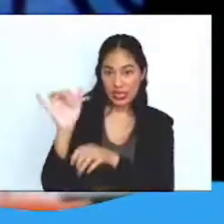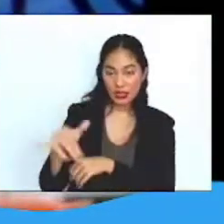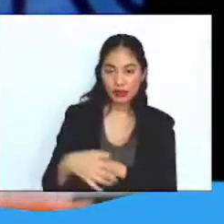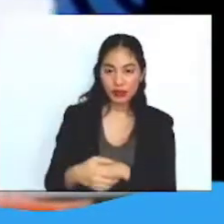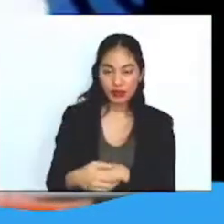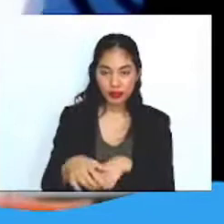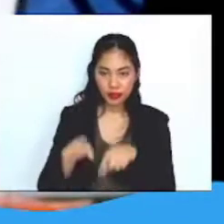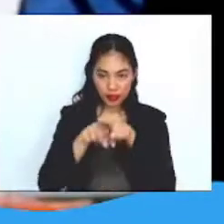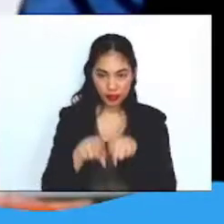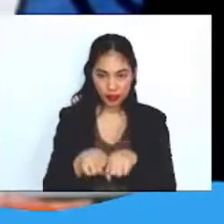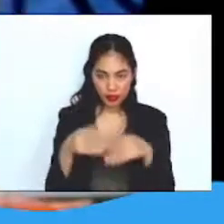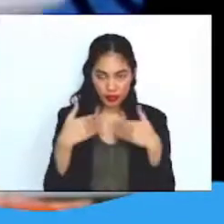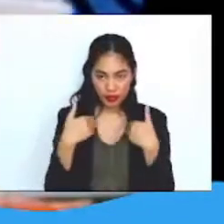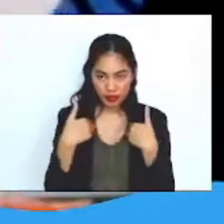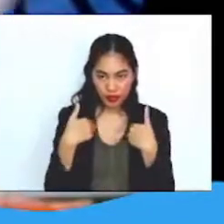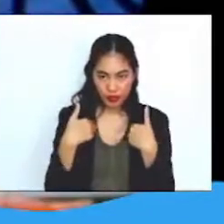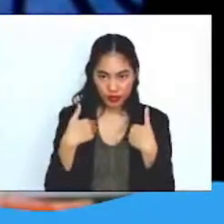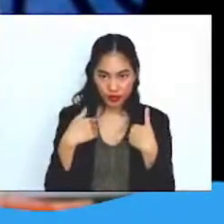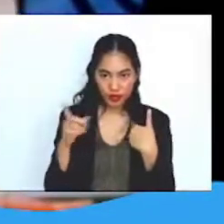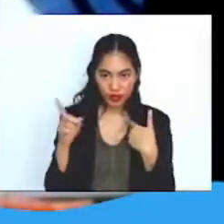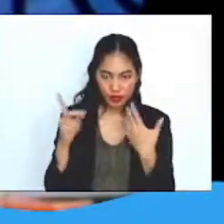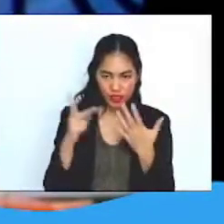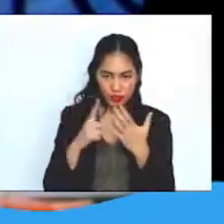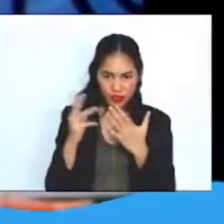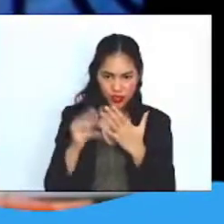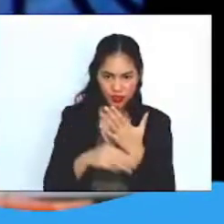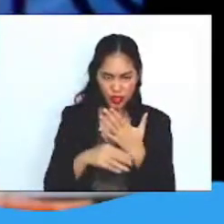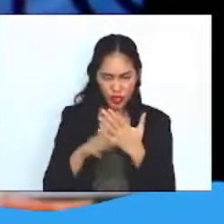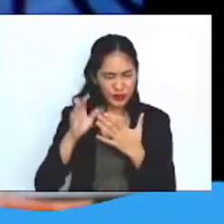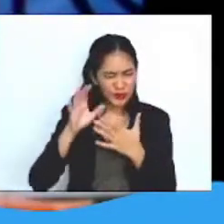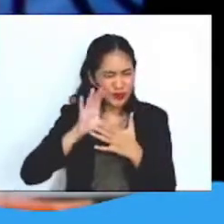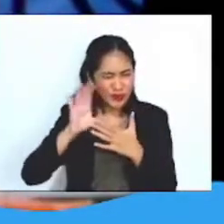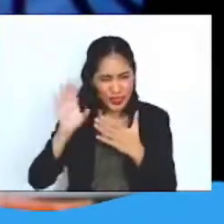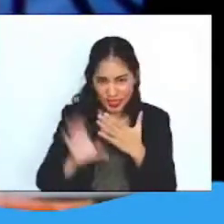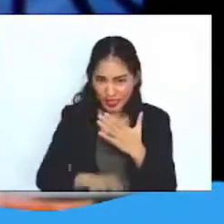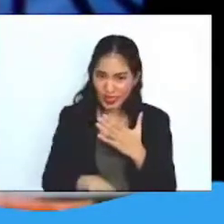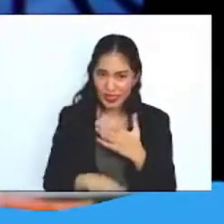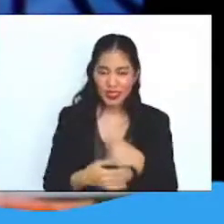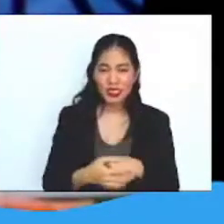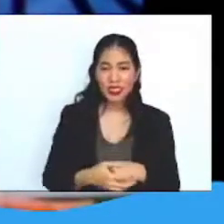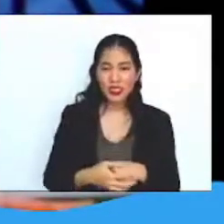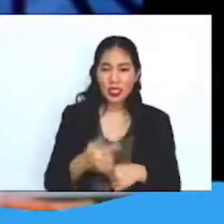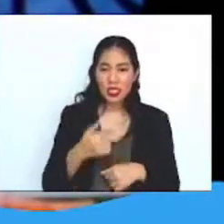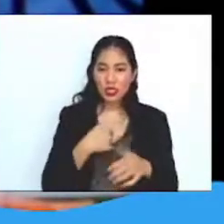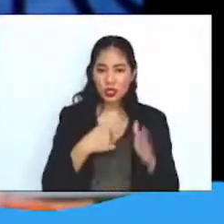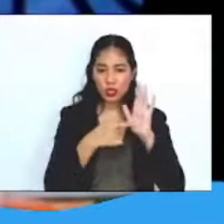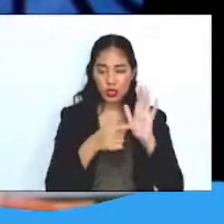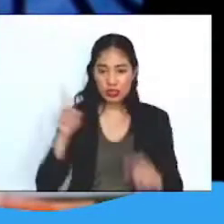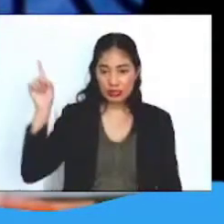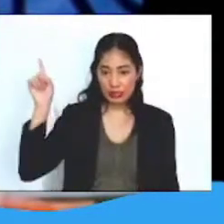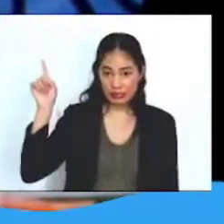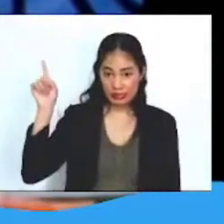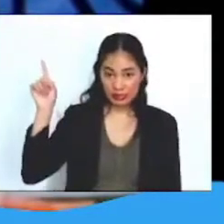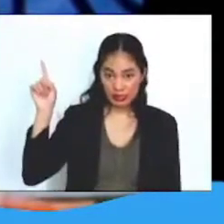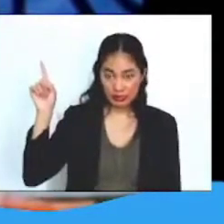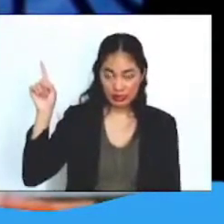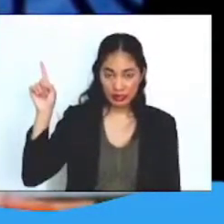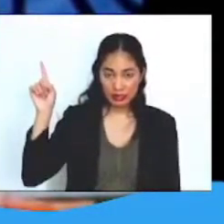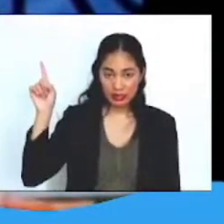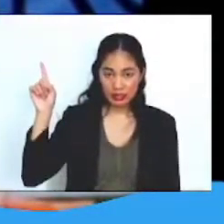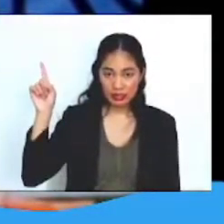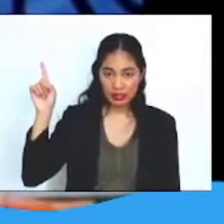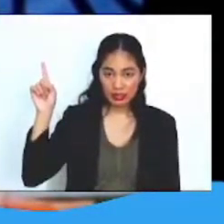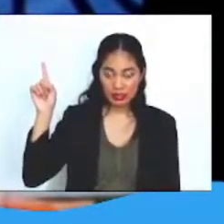program. Kompleto po ito. When I show something like this to you, hindi po ito'y parang ito lamang at pang grade 9